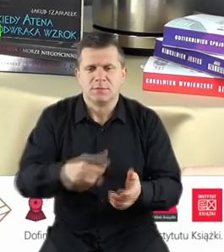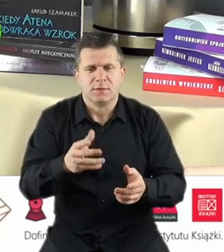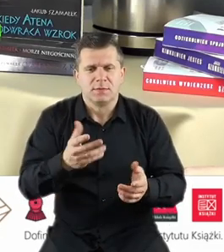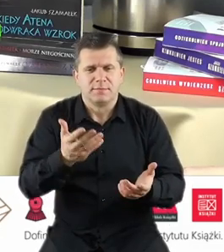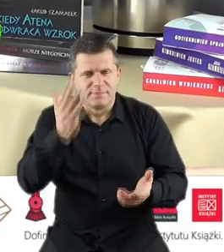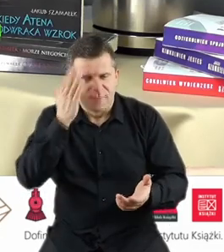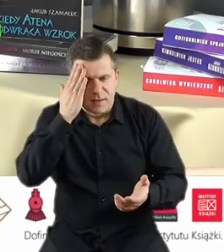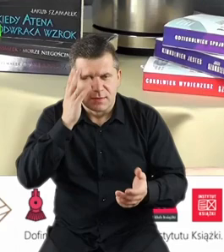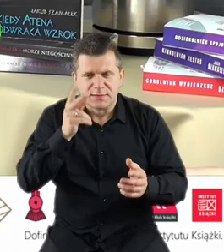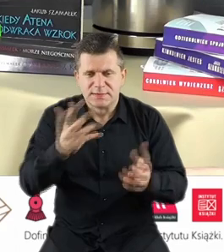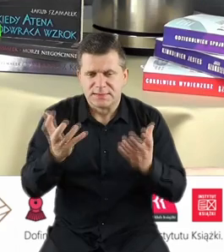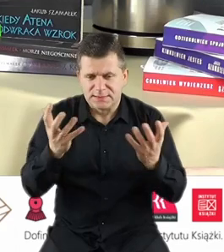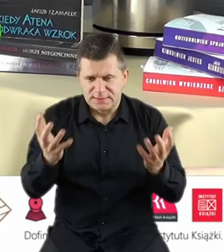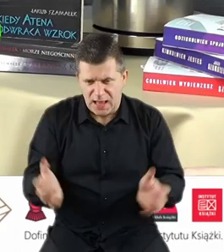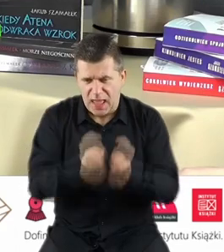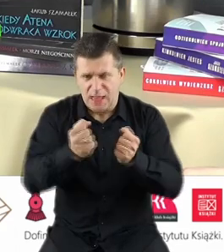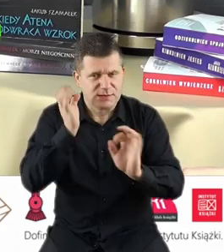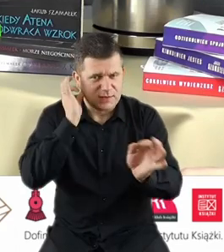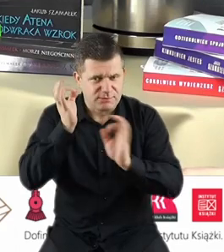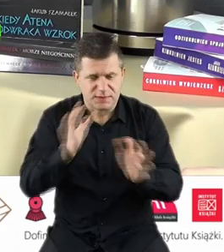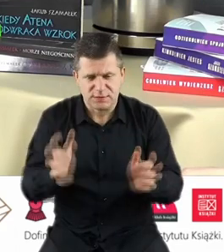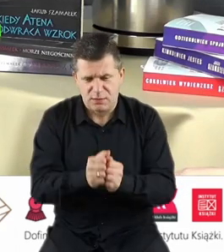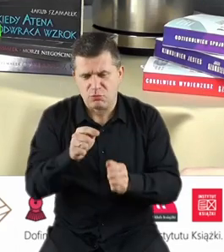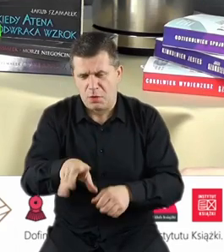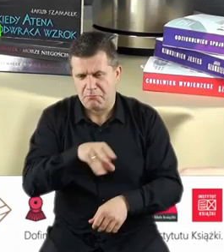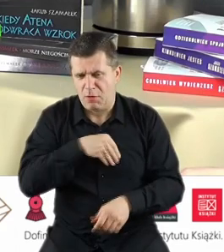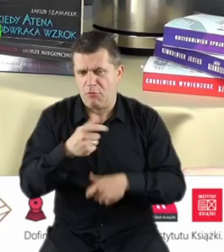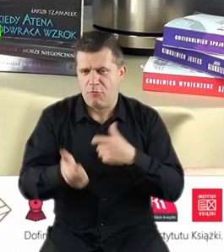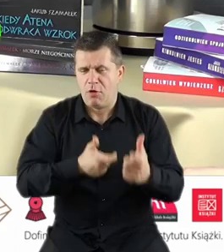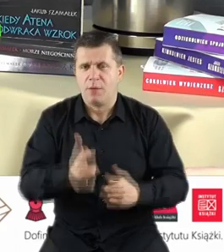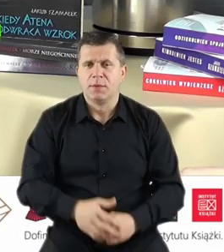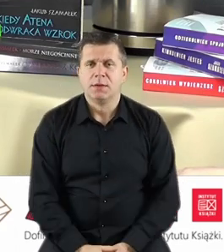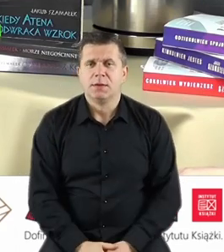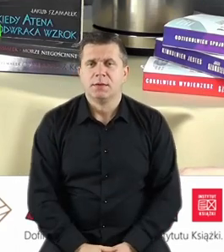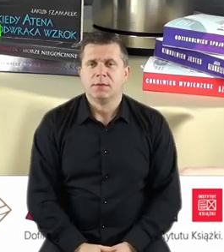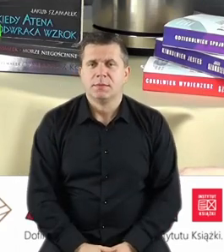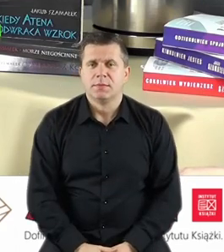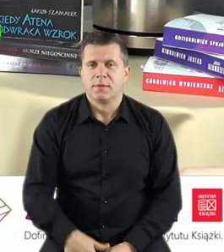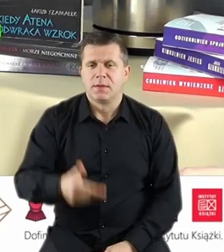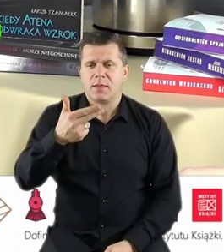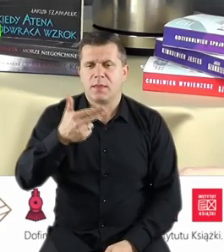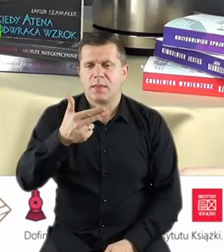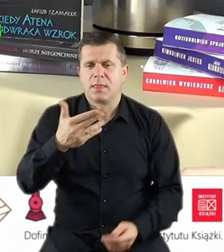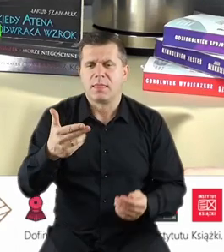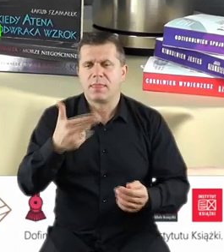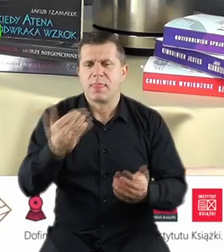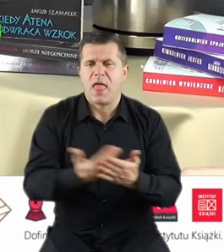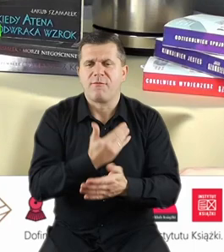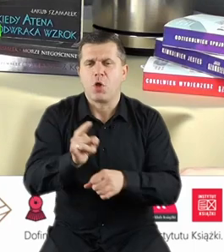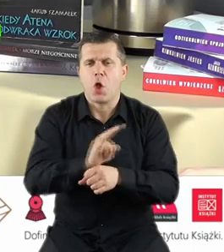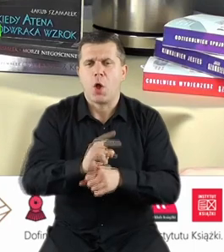chce te informacje znaleźć i wyciągnąć, to zrobi. I New York Times miał taką serię artykułów